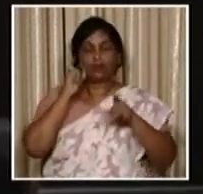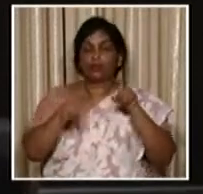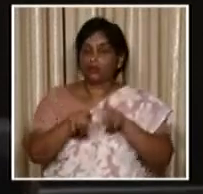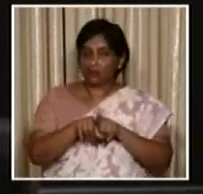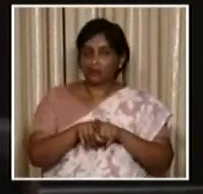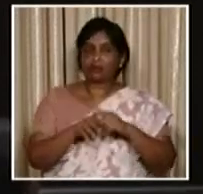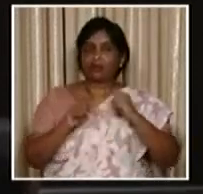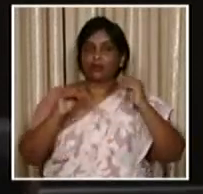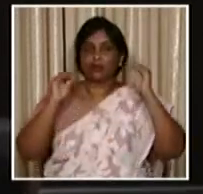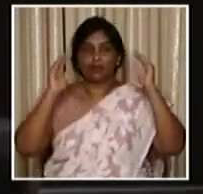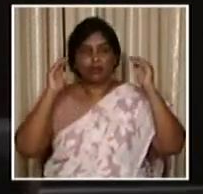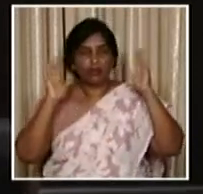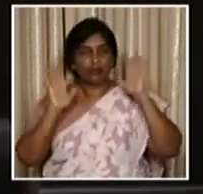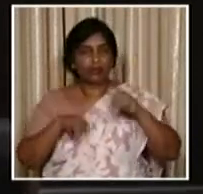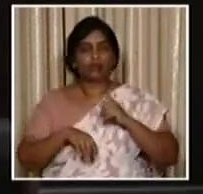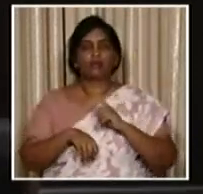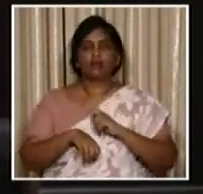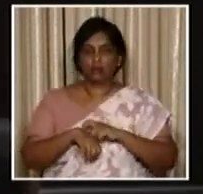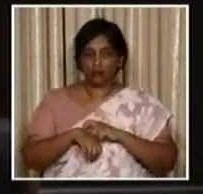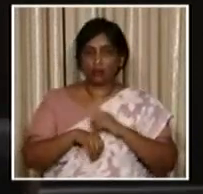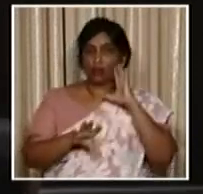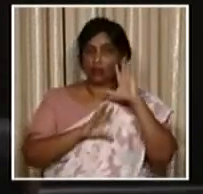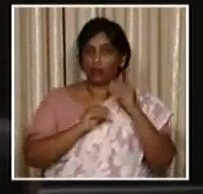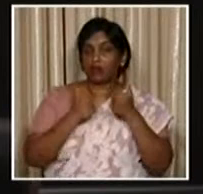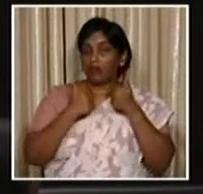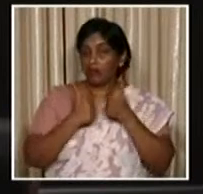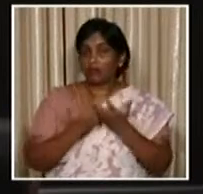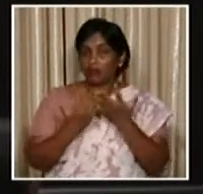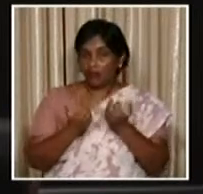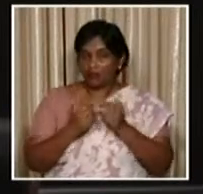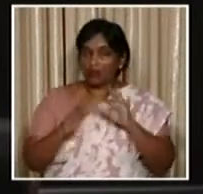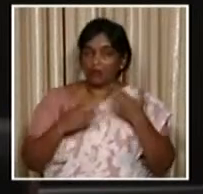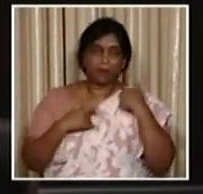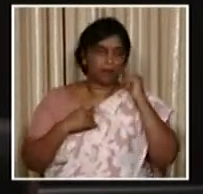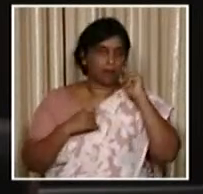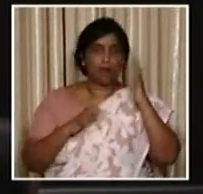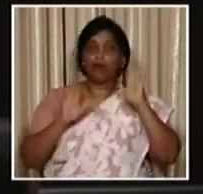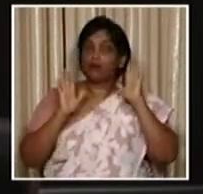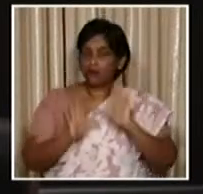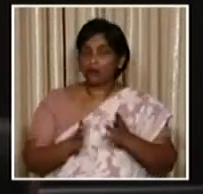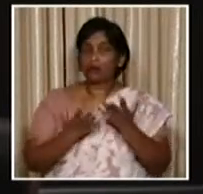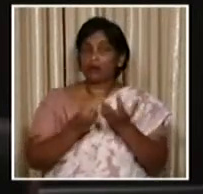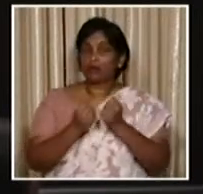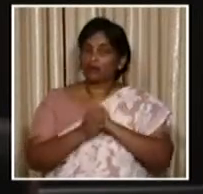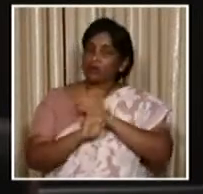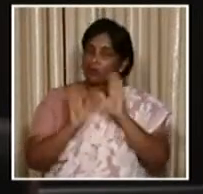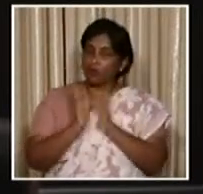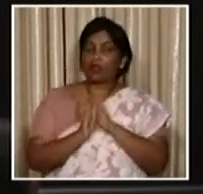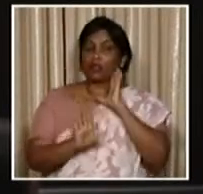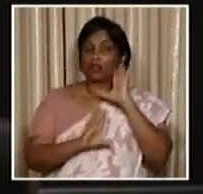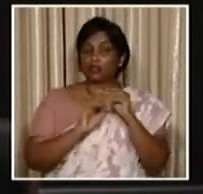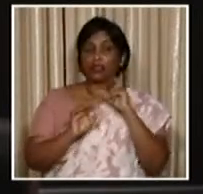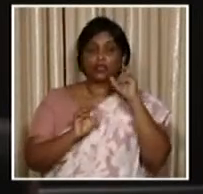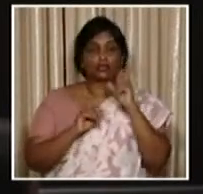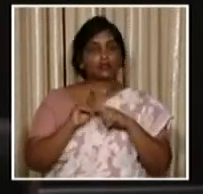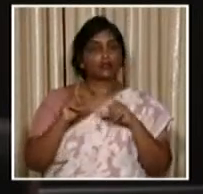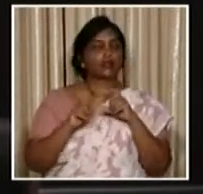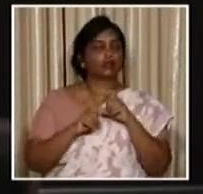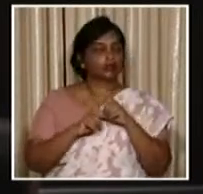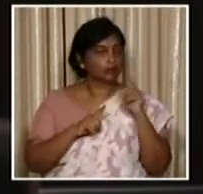මොහොතේ වර්ෂාව තිබිච්ච වෙලාවක් තොරතුරු හරියට ගත්තද නැද්ද දන්නේ නැහැ නමුත් ගන්න සියලු තොරතුරු අපරාධ